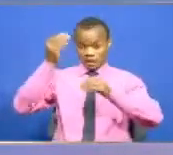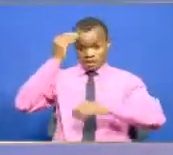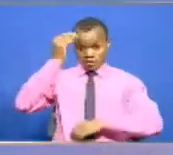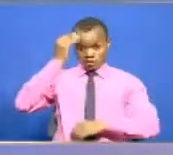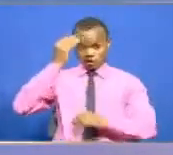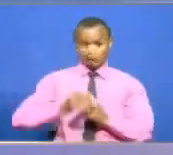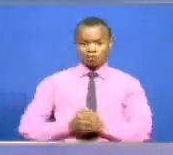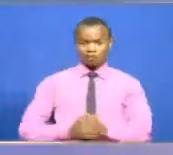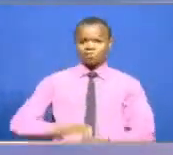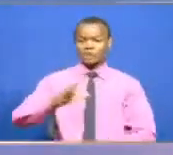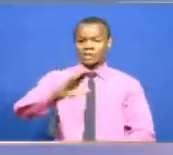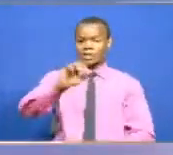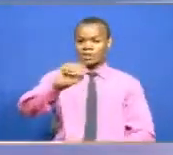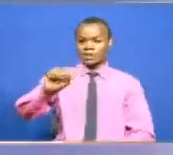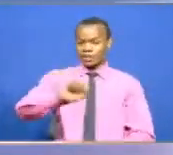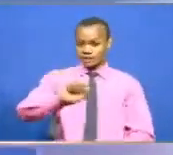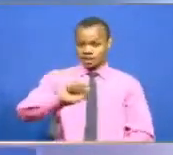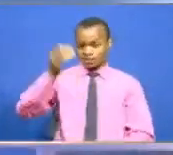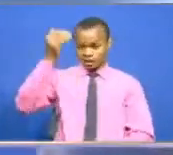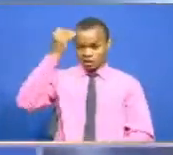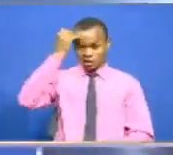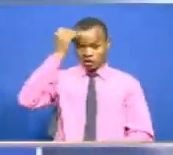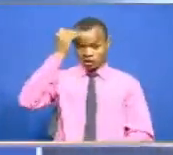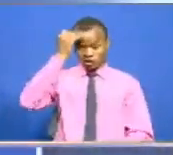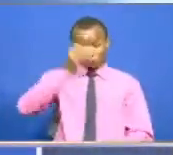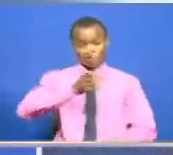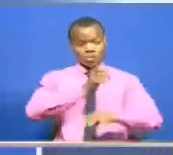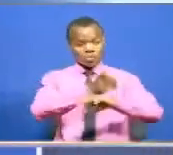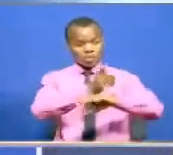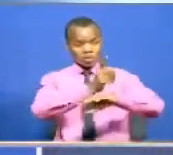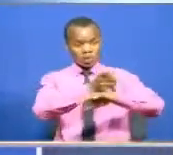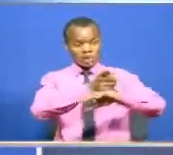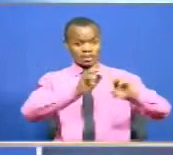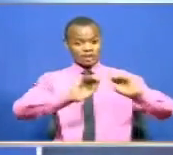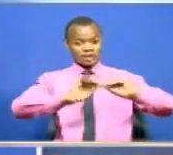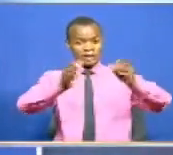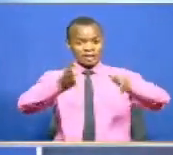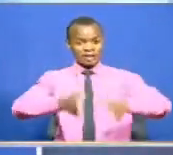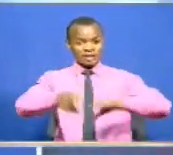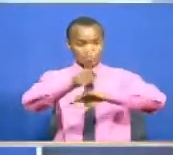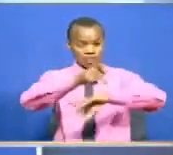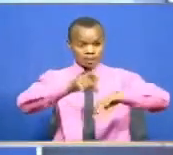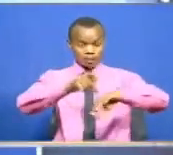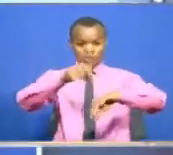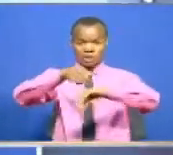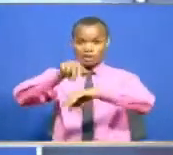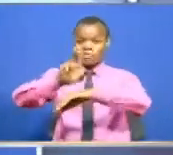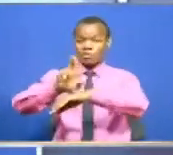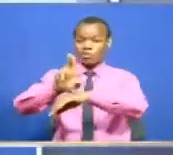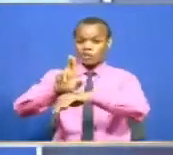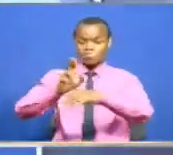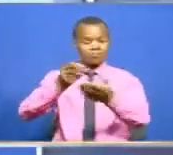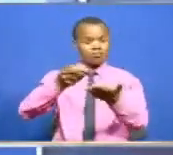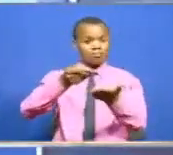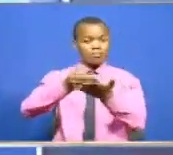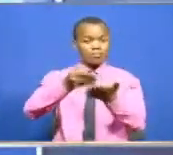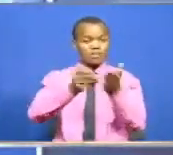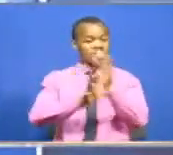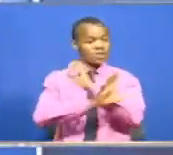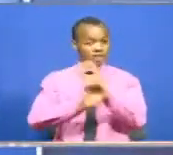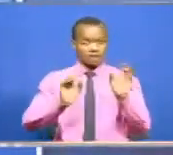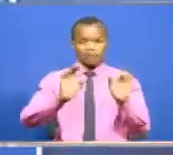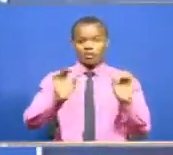Waziri wa elimu Profesa George Magoha amewaonya walimu wakuu wa shule dhidi ya kutumia vibaya pesa za maandalizi ya ufunguzi wa